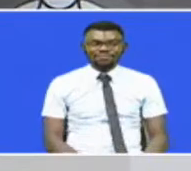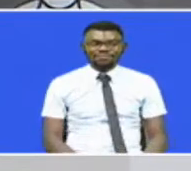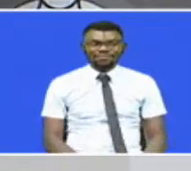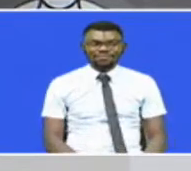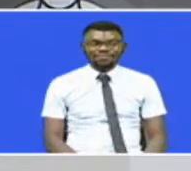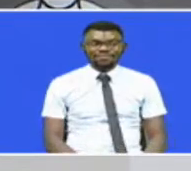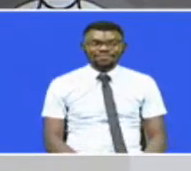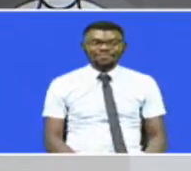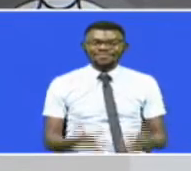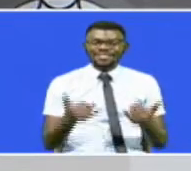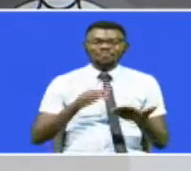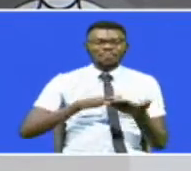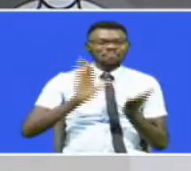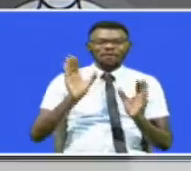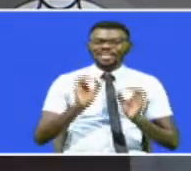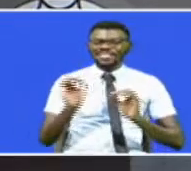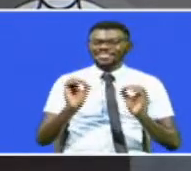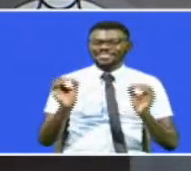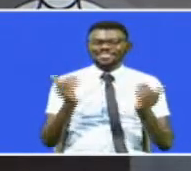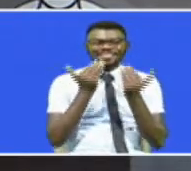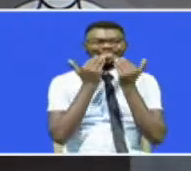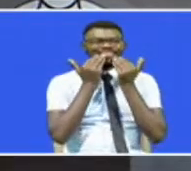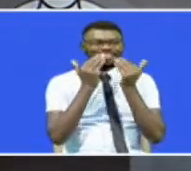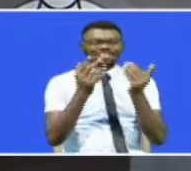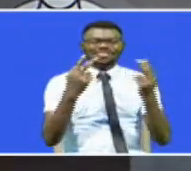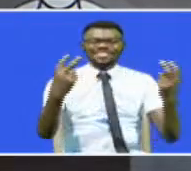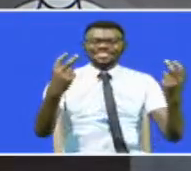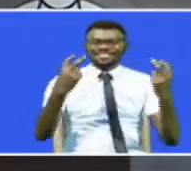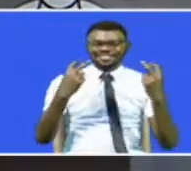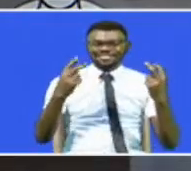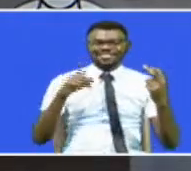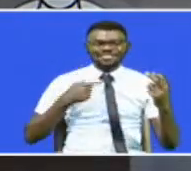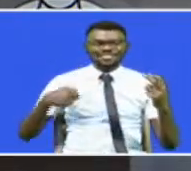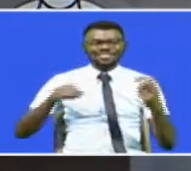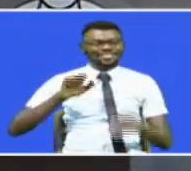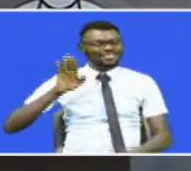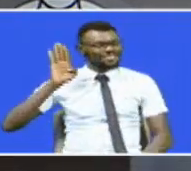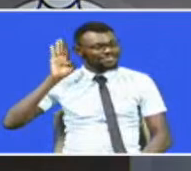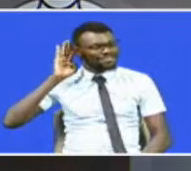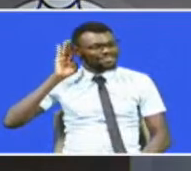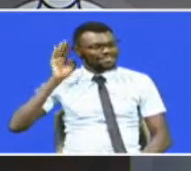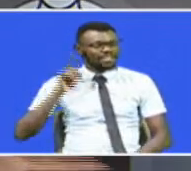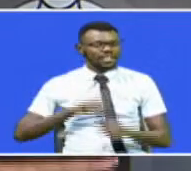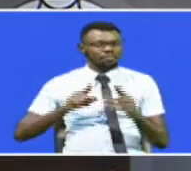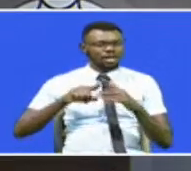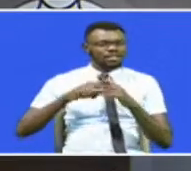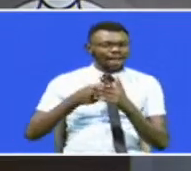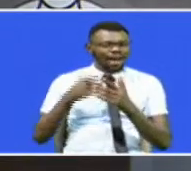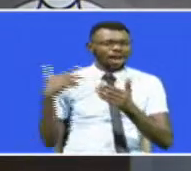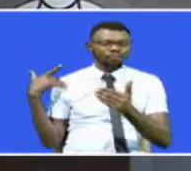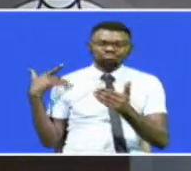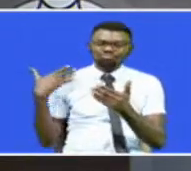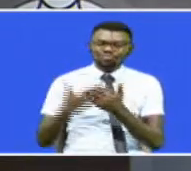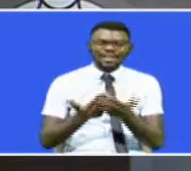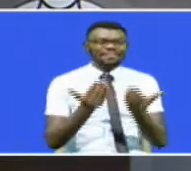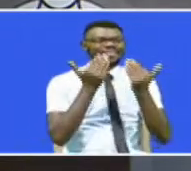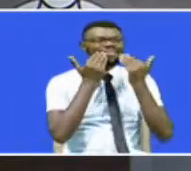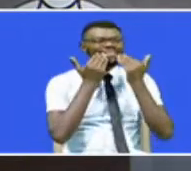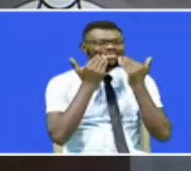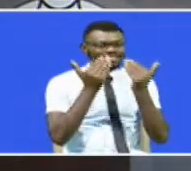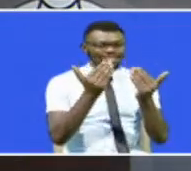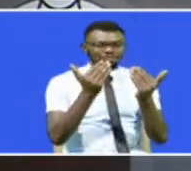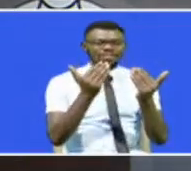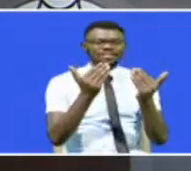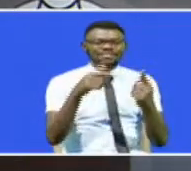Mtazamaji, kwa taarifa hiyo hatuna la ziada. Shukrani sana kwa kutuazima macho na masikio tangu tulipoanza matangazo haya. Na shukrani sana kwa